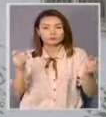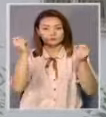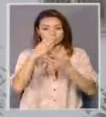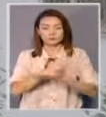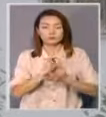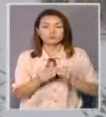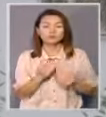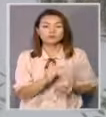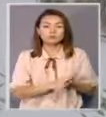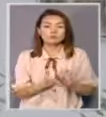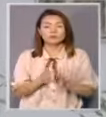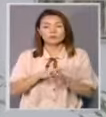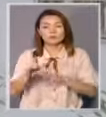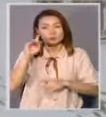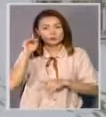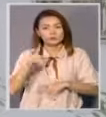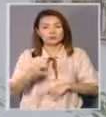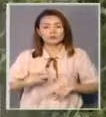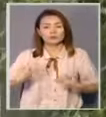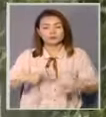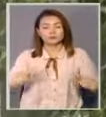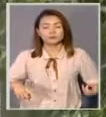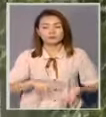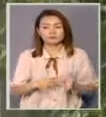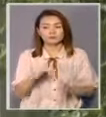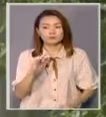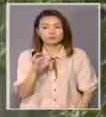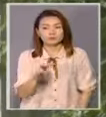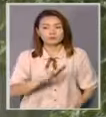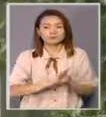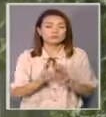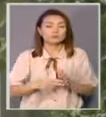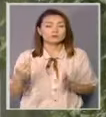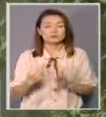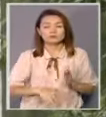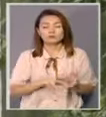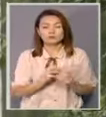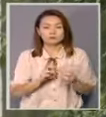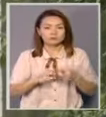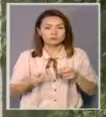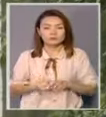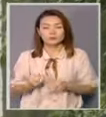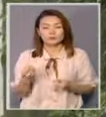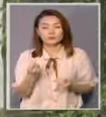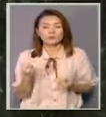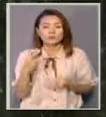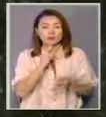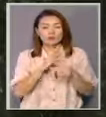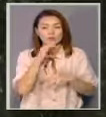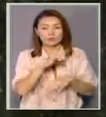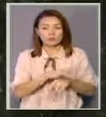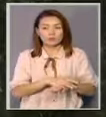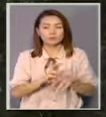болды. Ондағылар жағдаймен толықтай таныс. Мекеме бірнеше жылға Жусан банкпен келісімшартқа отырған. Осы мәселе бойынша арыз көптеп түскендіктен